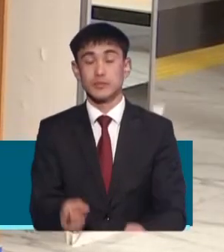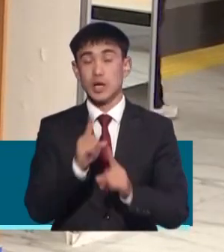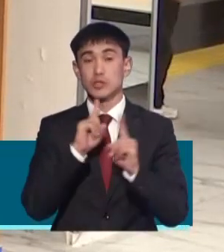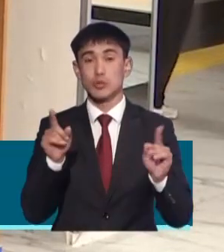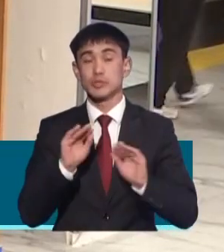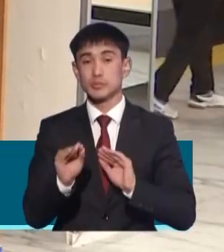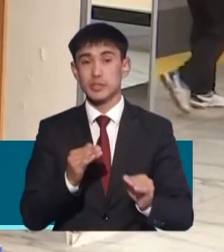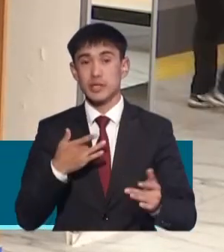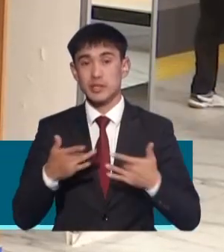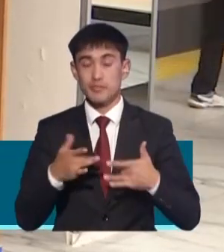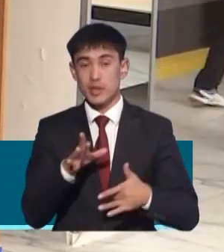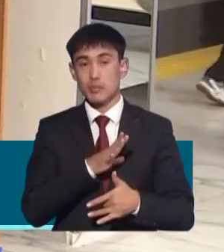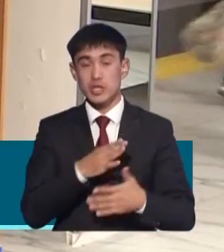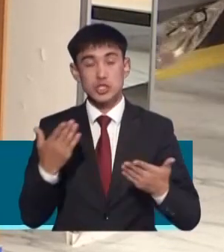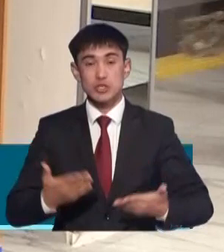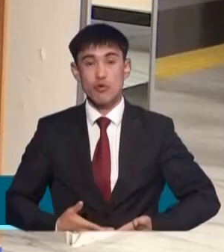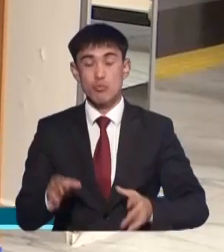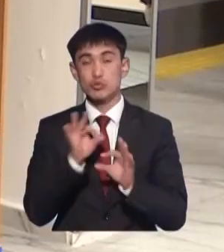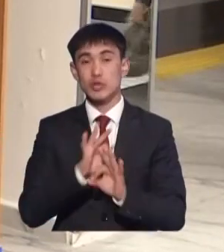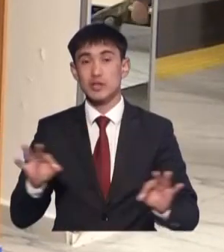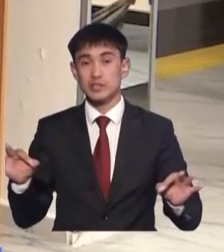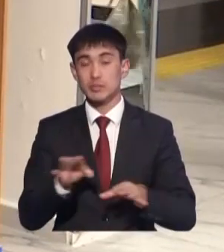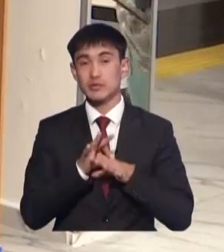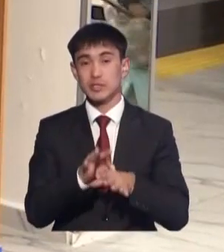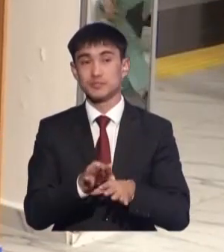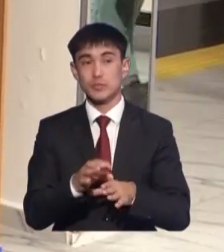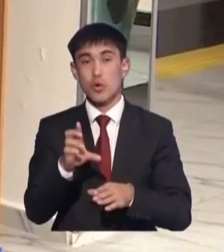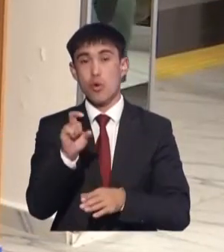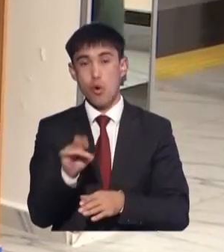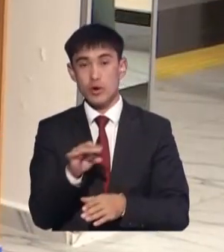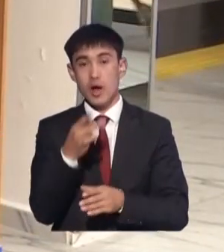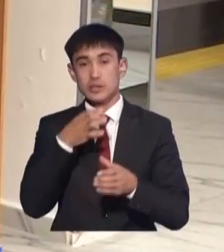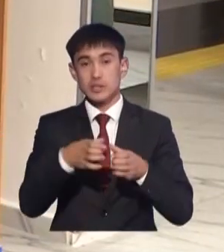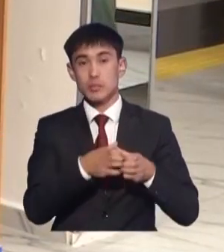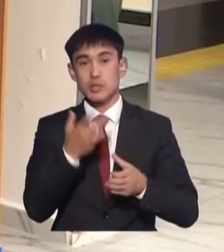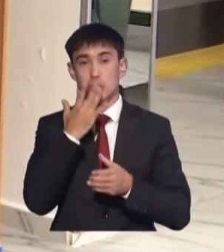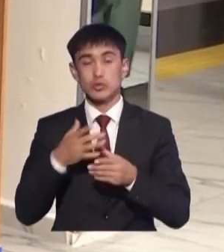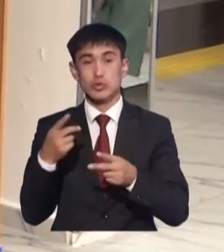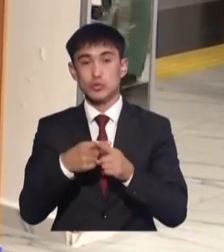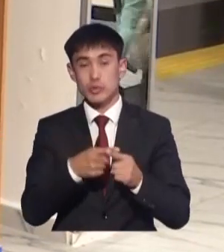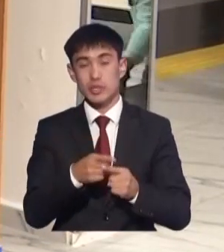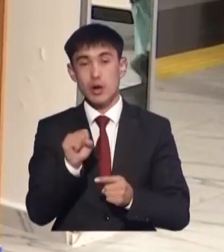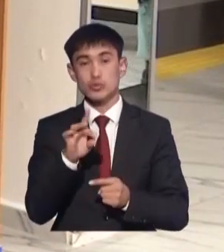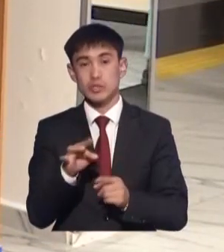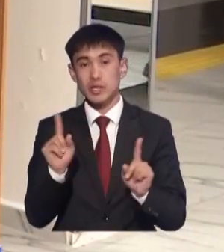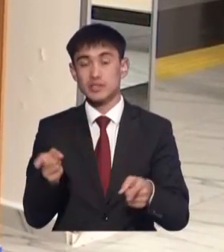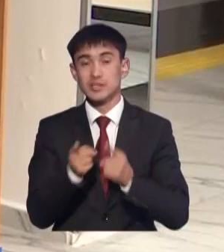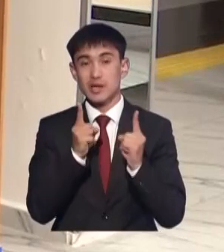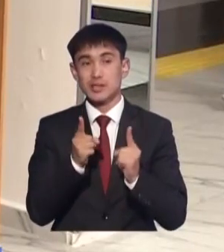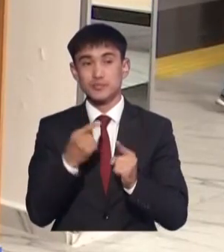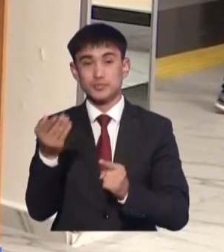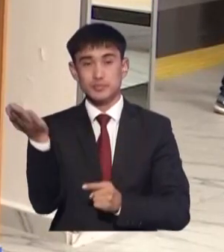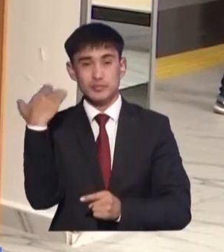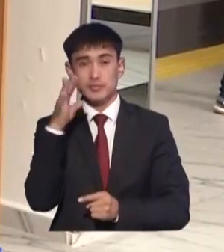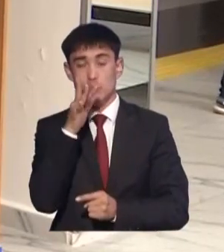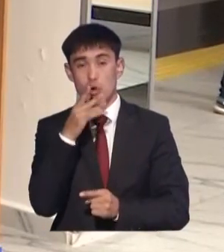Особенностью спектакля «Бөрүбай» стало живое музыкальное сопровождение. Хор и ансамбль народных инструментов «Аксусазы» создали атмосферу той